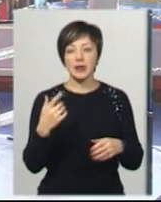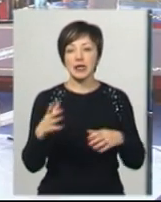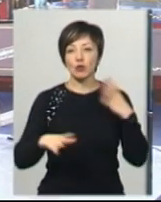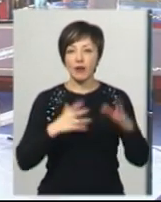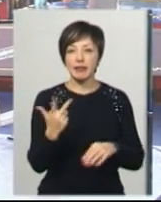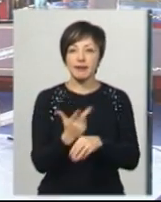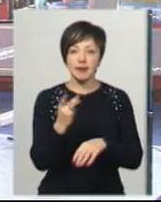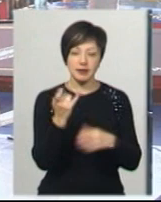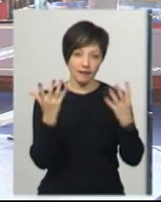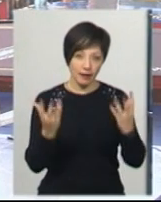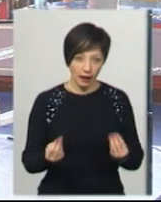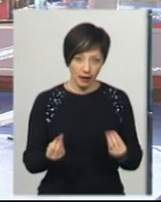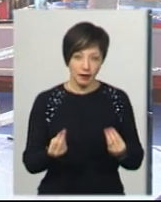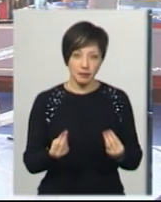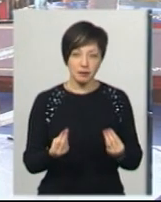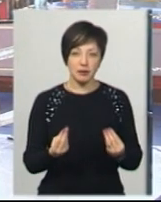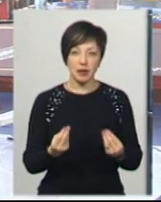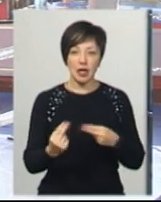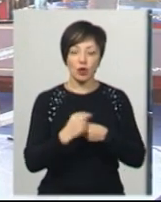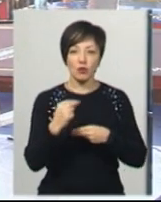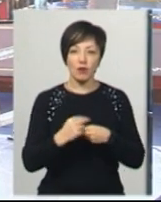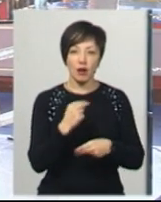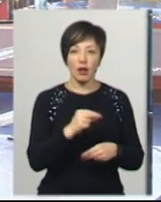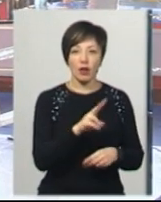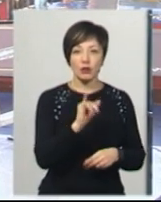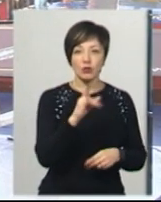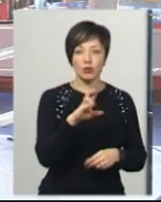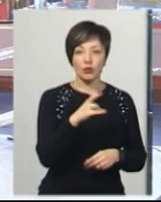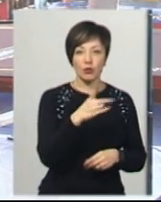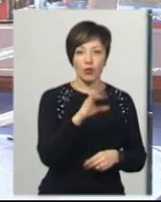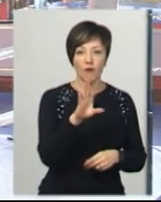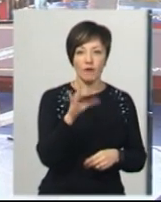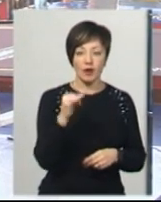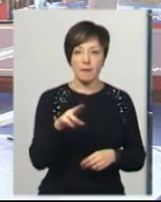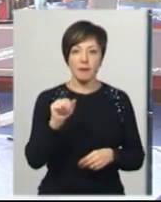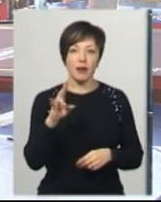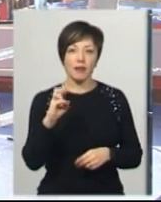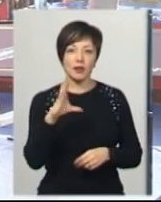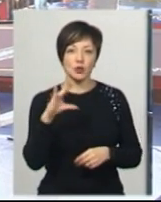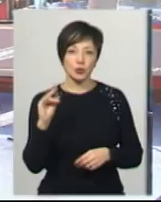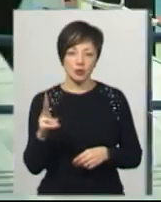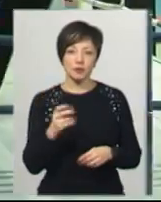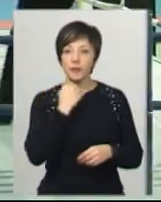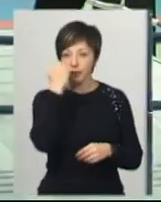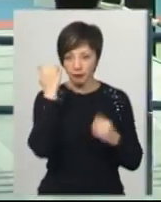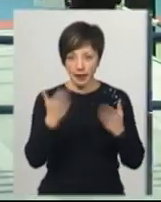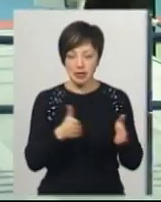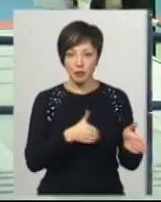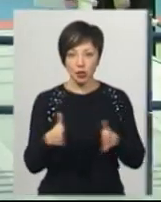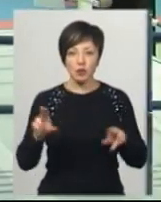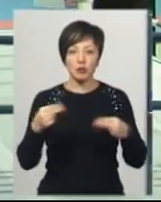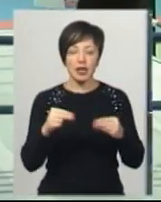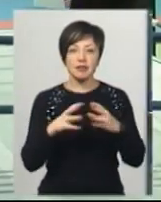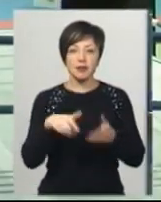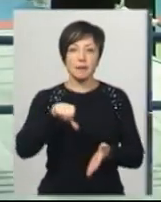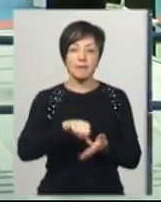рази на день. Тренували мене Олег Логовий та Роман Панасюк, яким я дуже вдячний за підготовку. У чемпіонаті світу